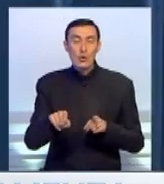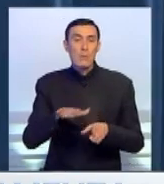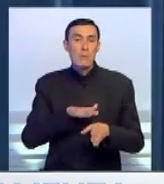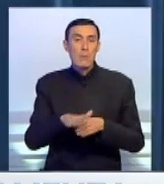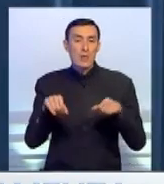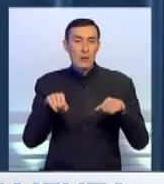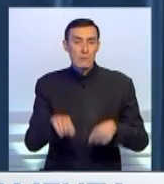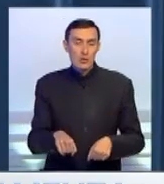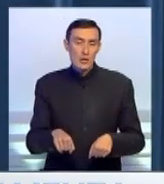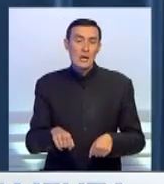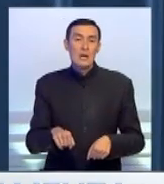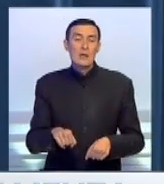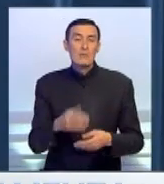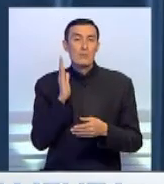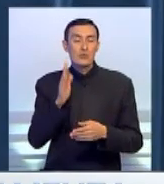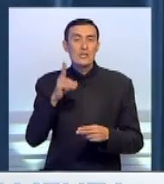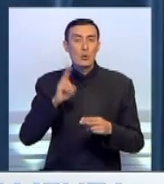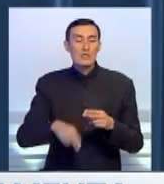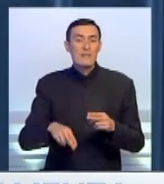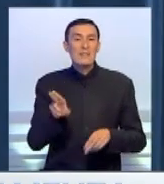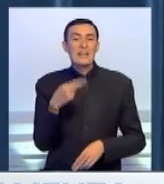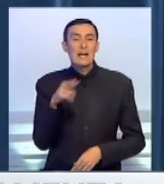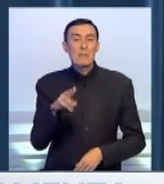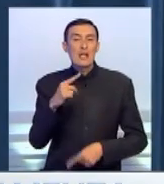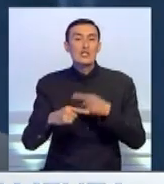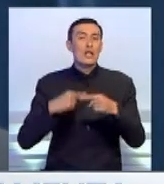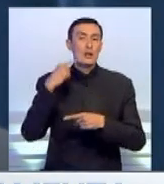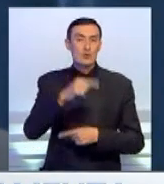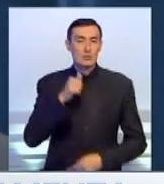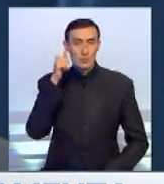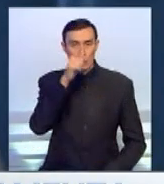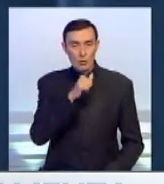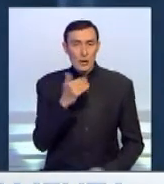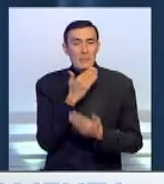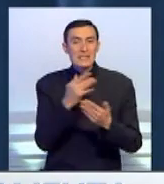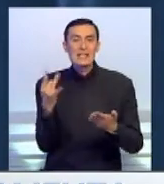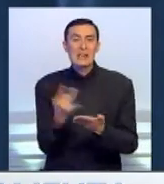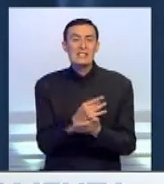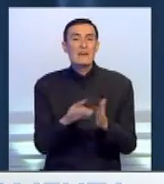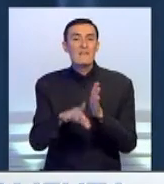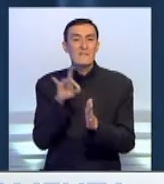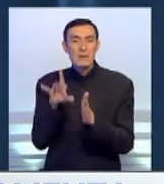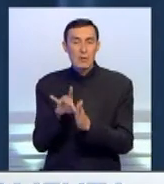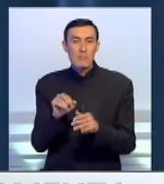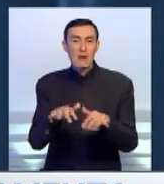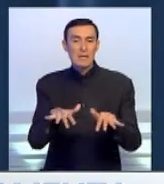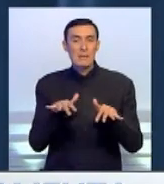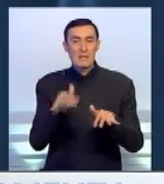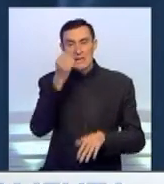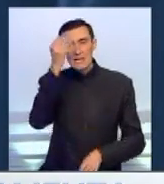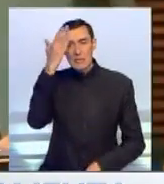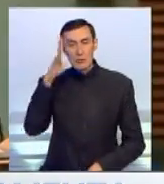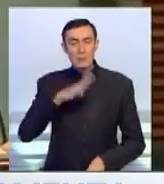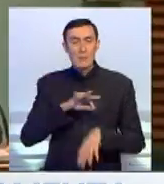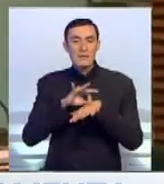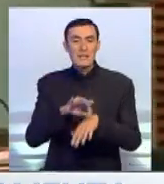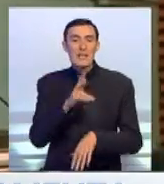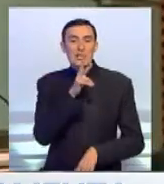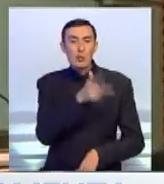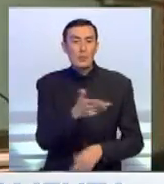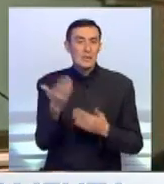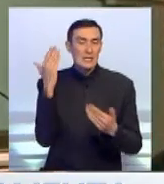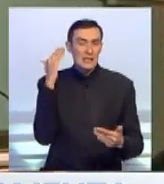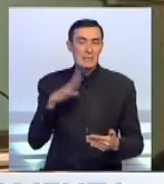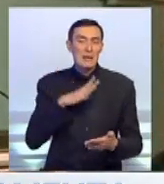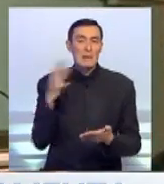состава нижней палаты парламента истекает в декабре следующего года. Последний раз выборы в нижнюю палату парламента Японии проводились 3 года назад